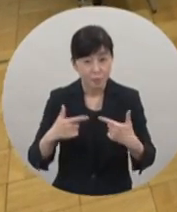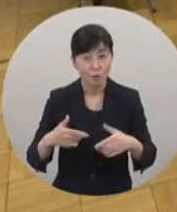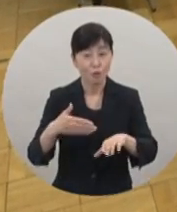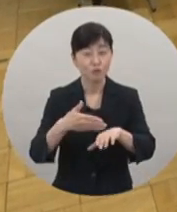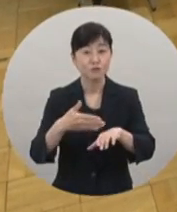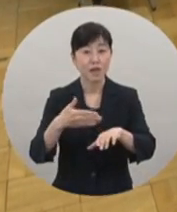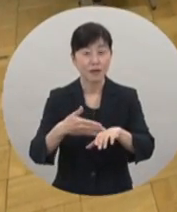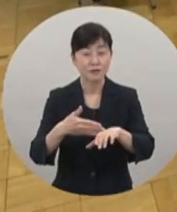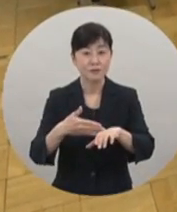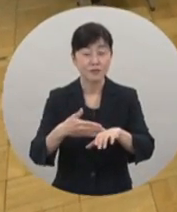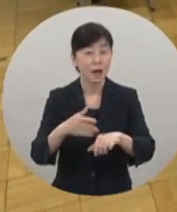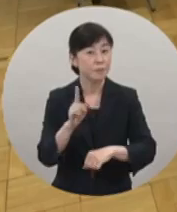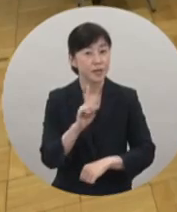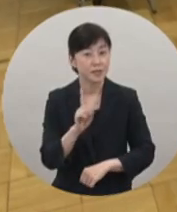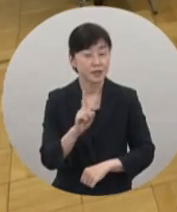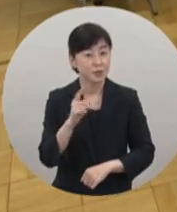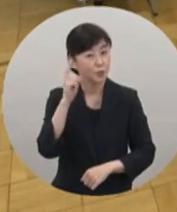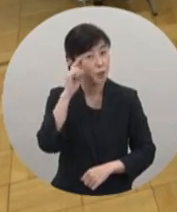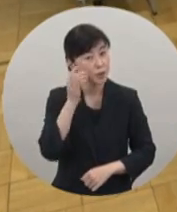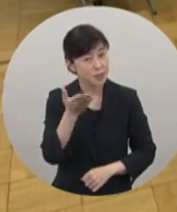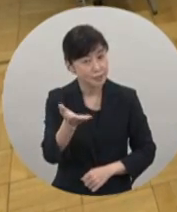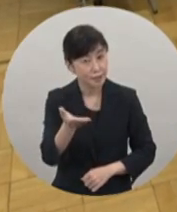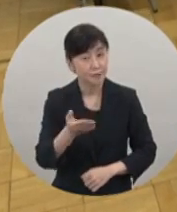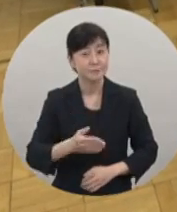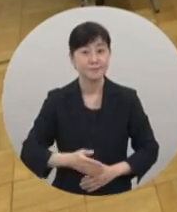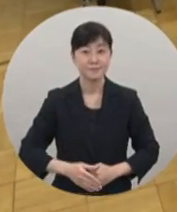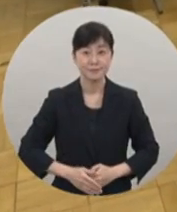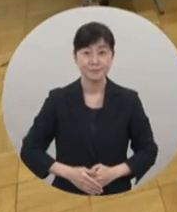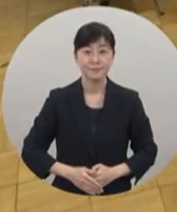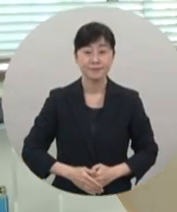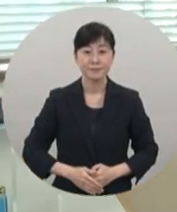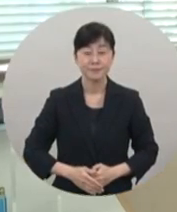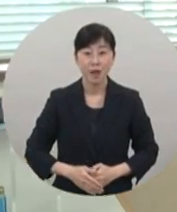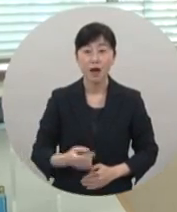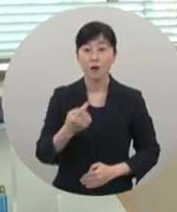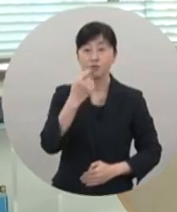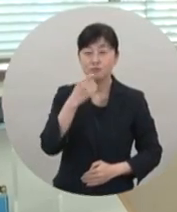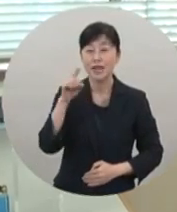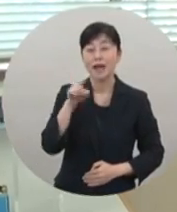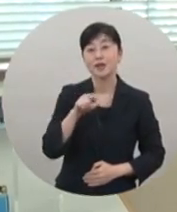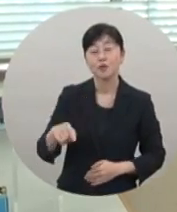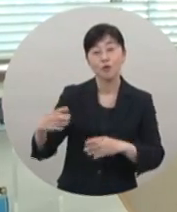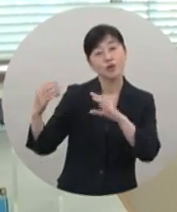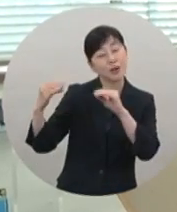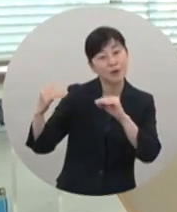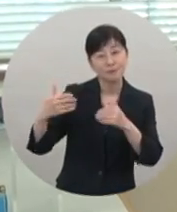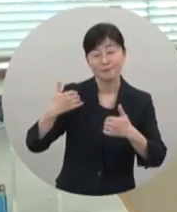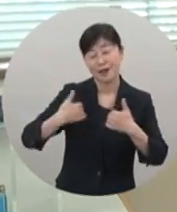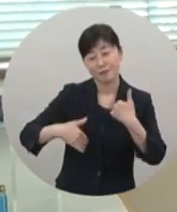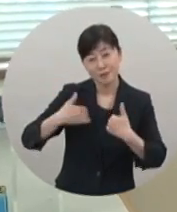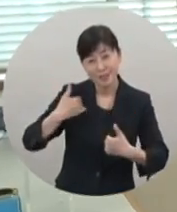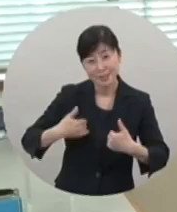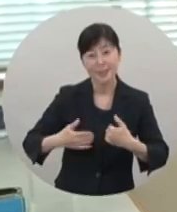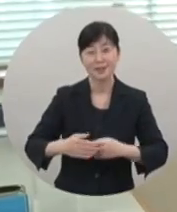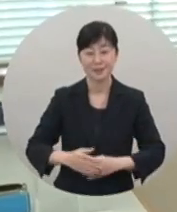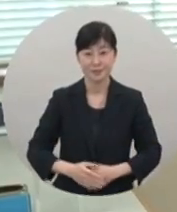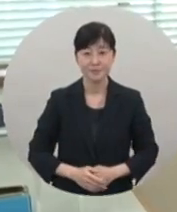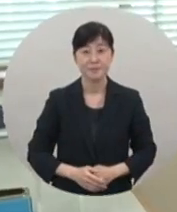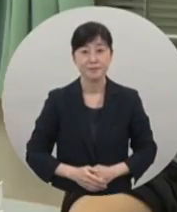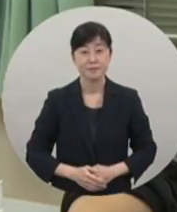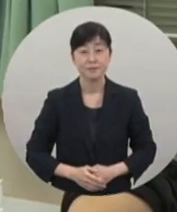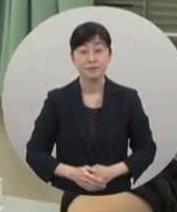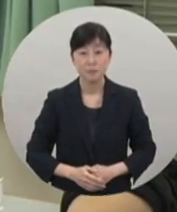日々の訓練、皆さんの感想は。 人と喋る心が楽し